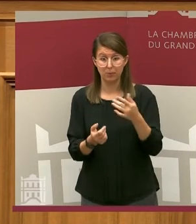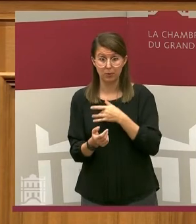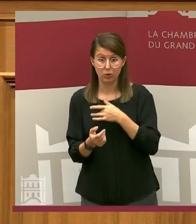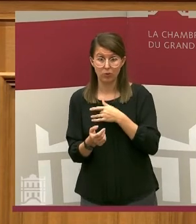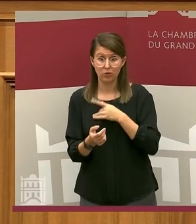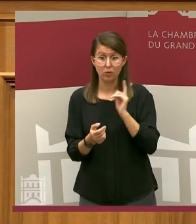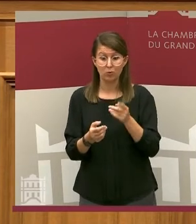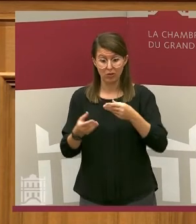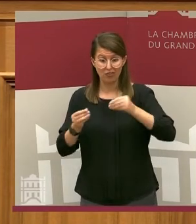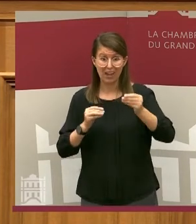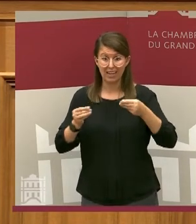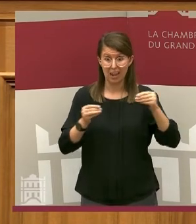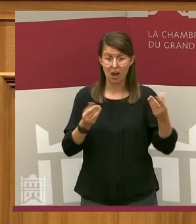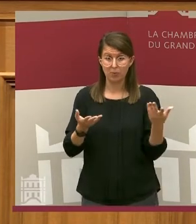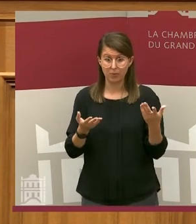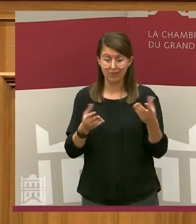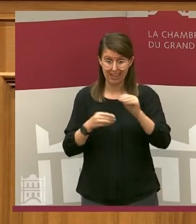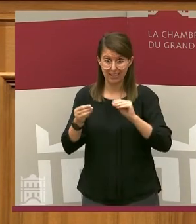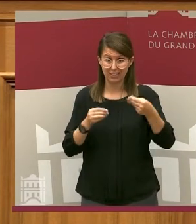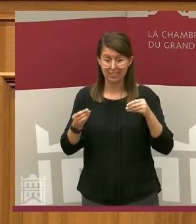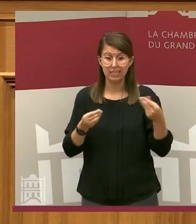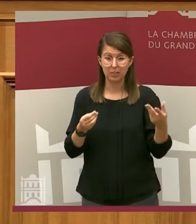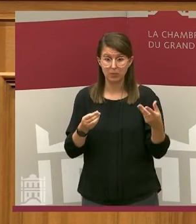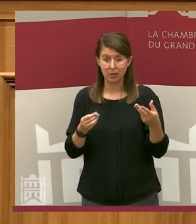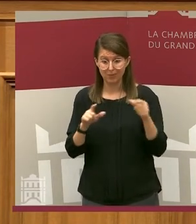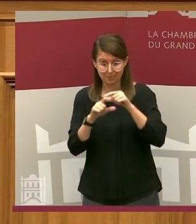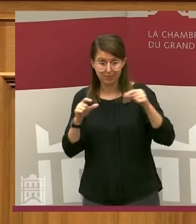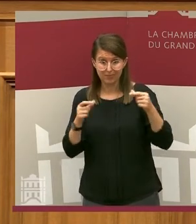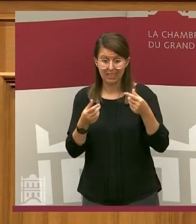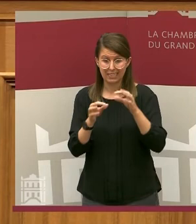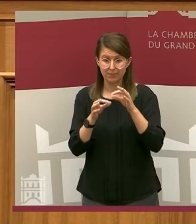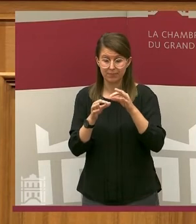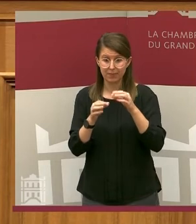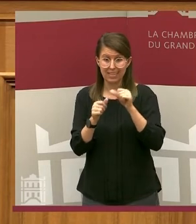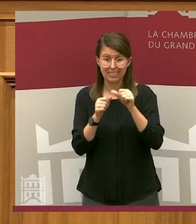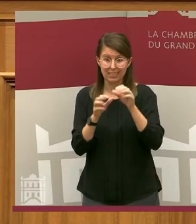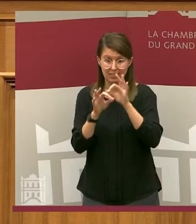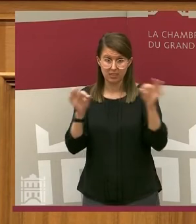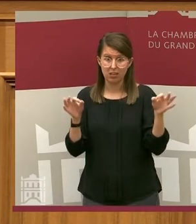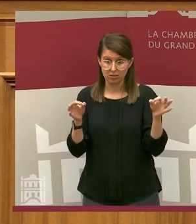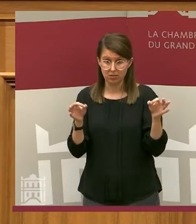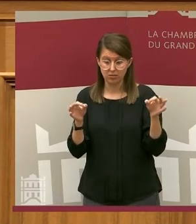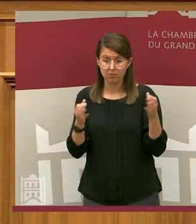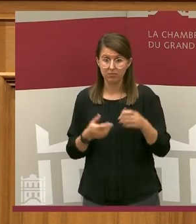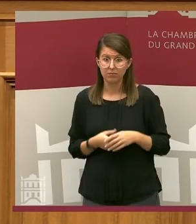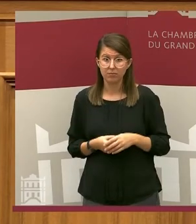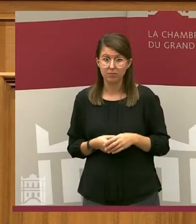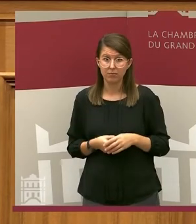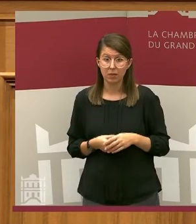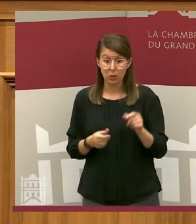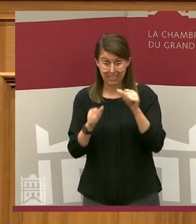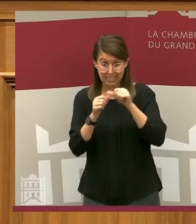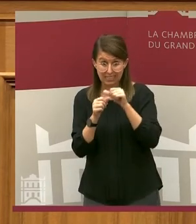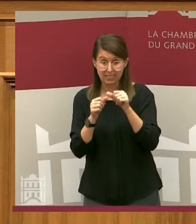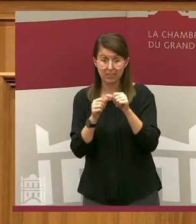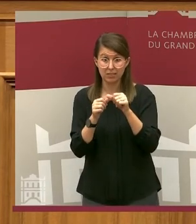Tor aufbauen, die gut gehen oder nur einen kleinen Teil zu einem Tor fix gelehnt kruten. Die Zinsen